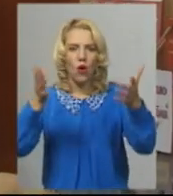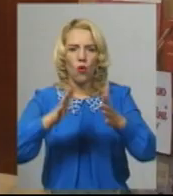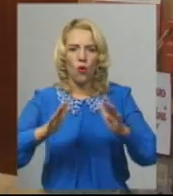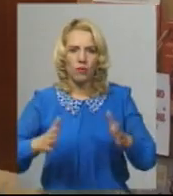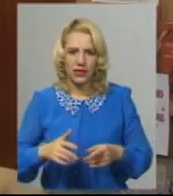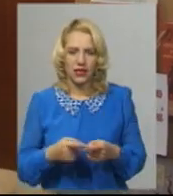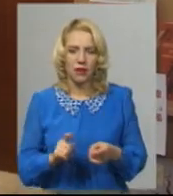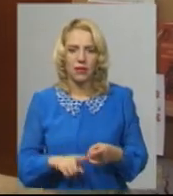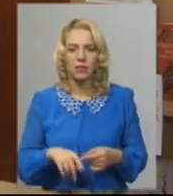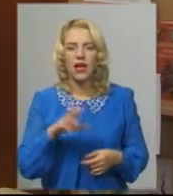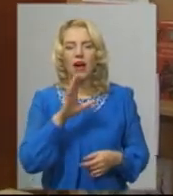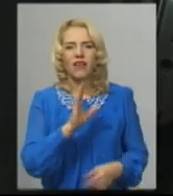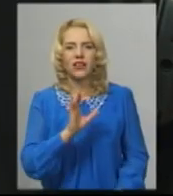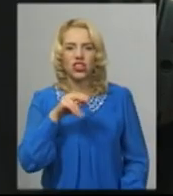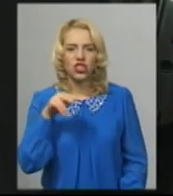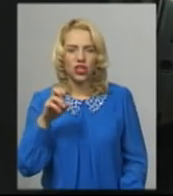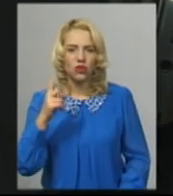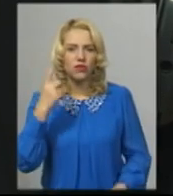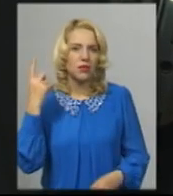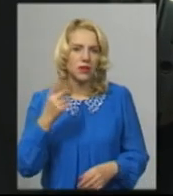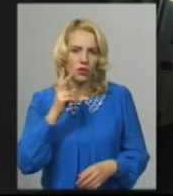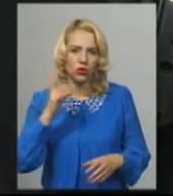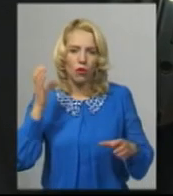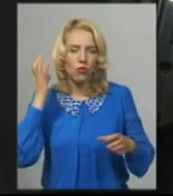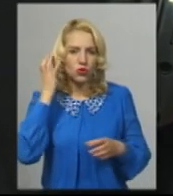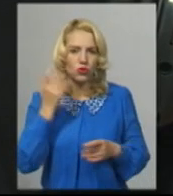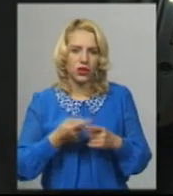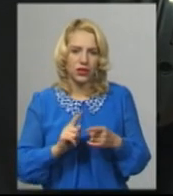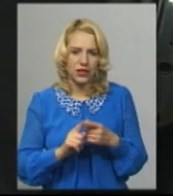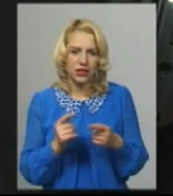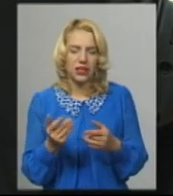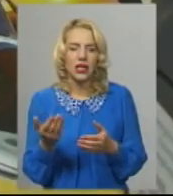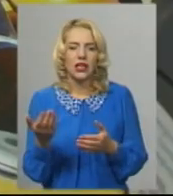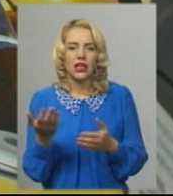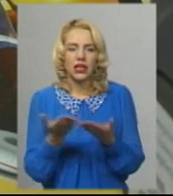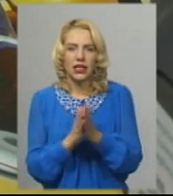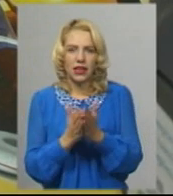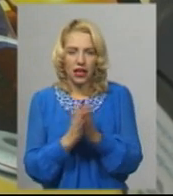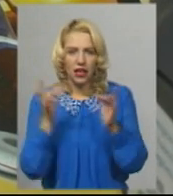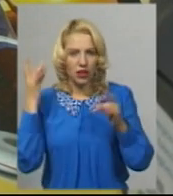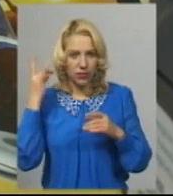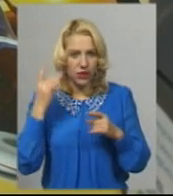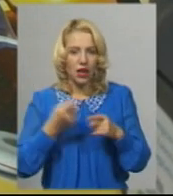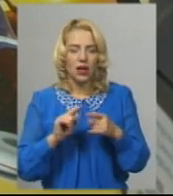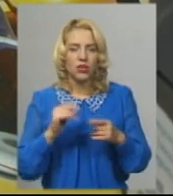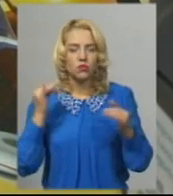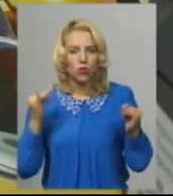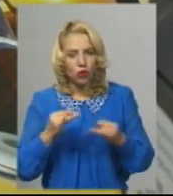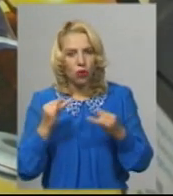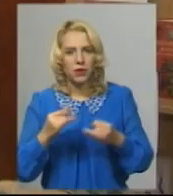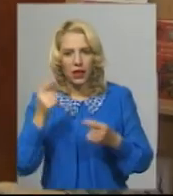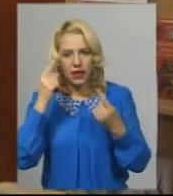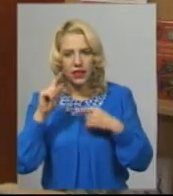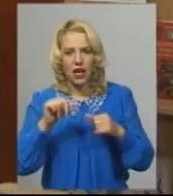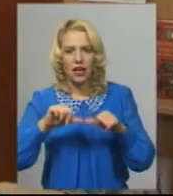Чекановська разом з донькою Іриною – одні з перших, хто прослухали аудіокнигу Оксани Радушинської «Метелики в крижаних панцирах». Каже, сподобалася ідея та форма подачі